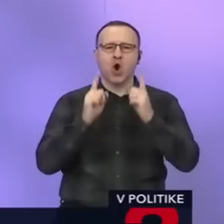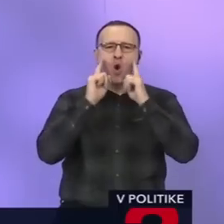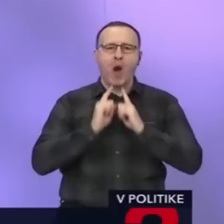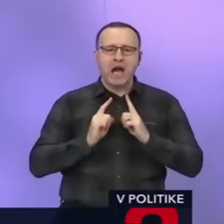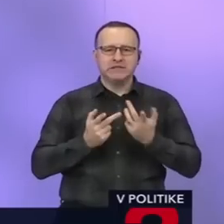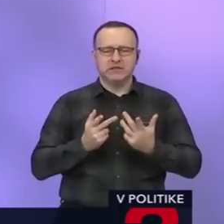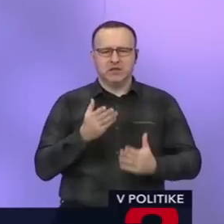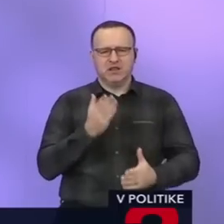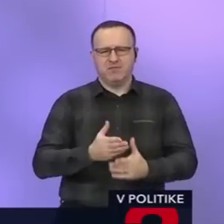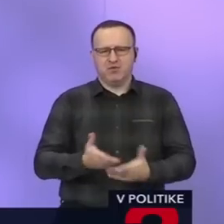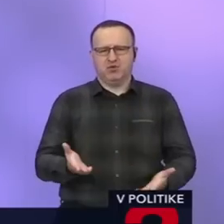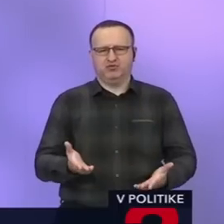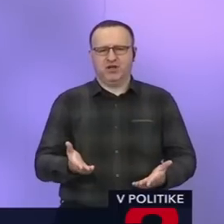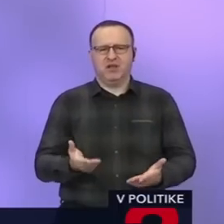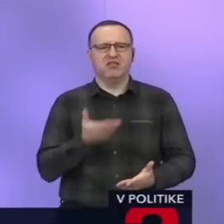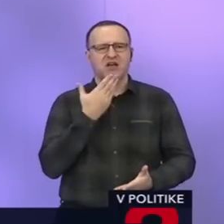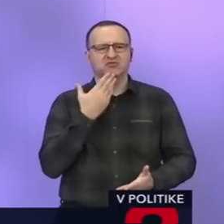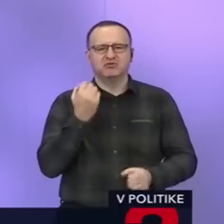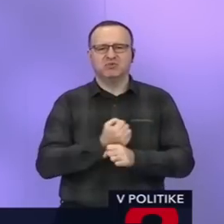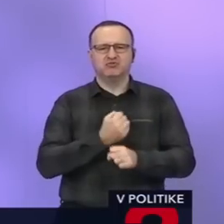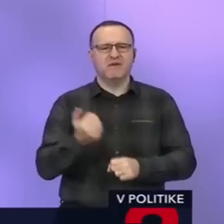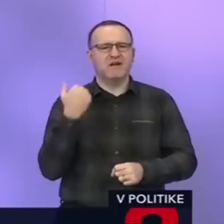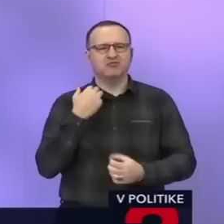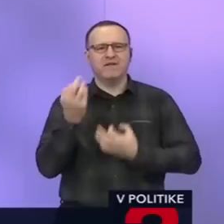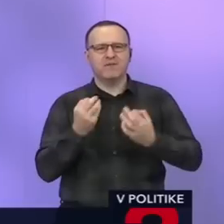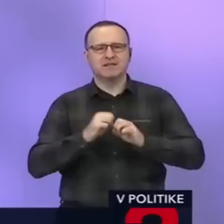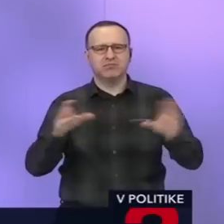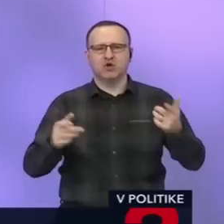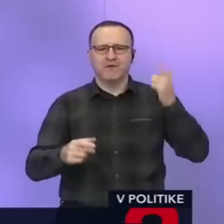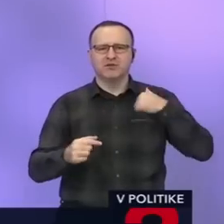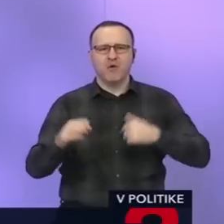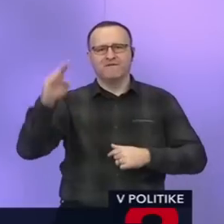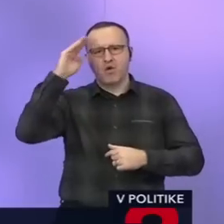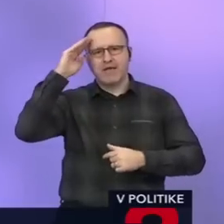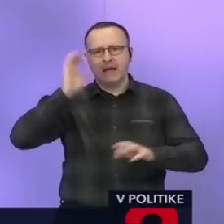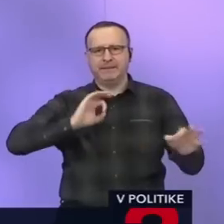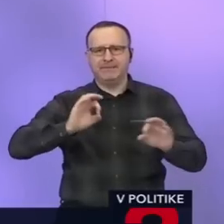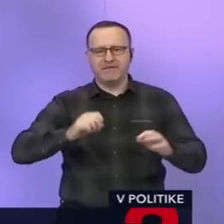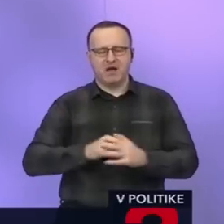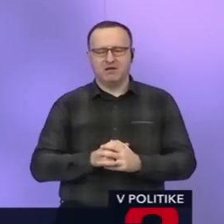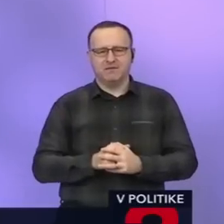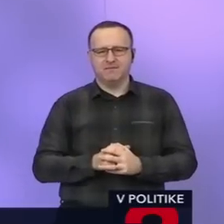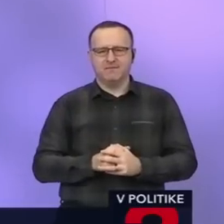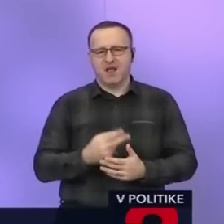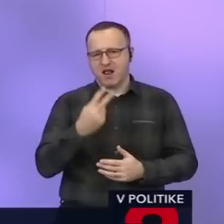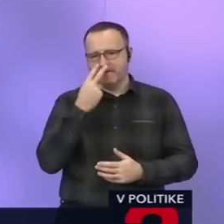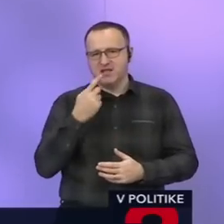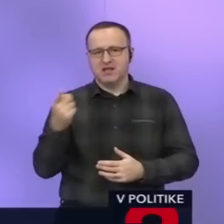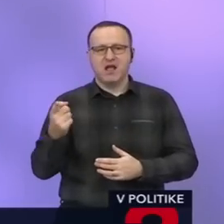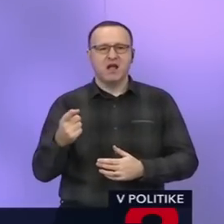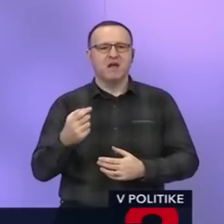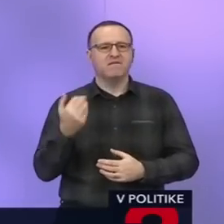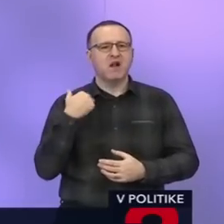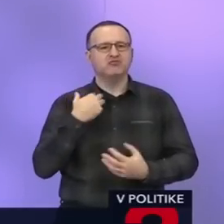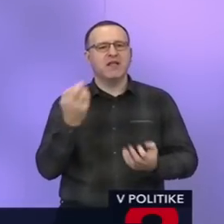chcem aj povedať, že vlastne aj to dementovanie zo strany vlády má slabú váhu. Vidíte, že tie dezinformácie